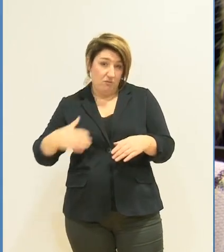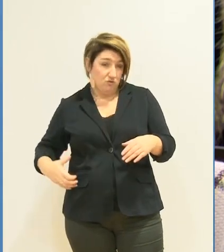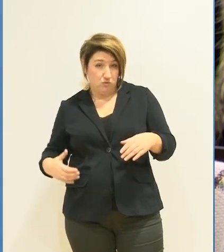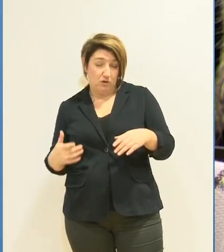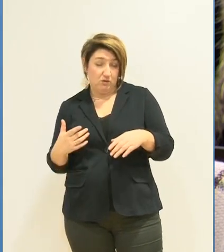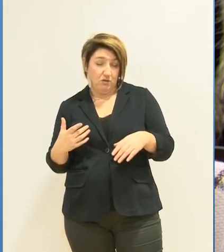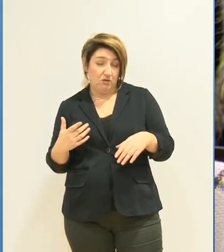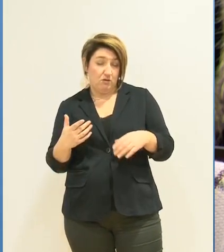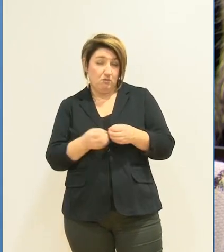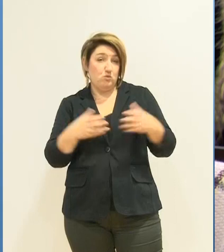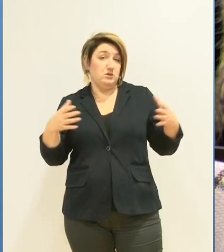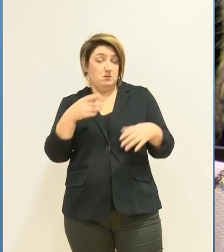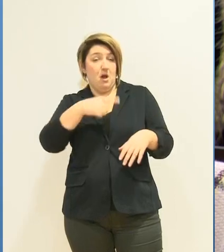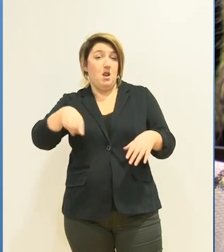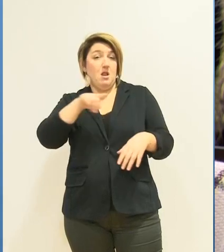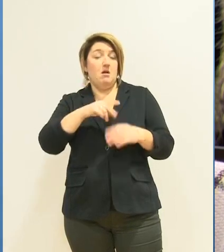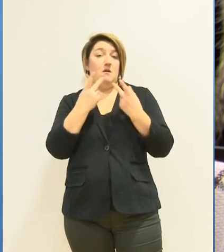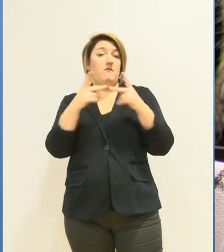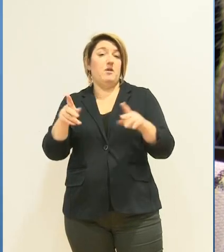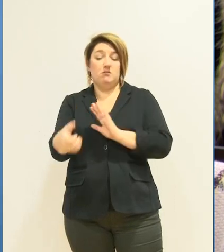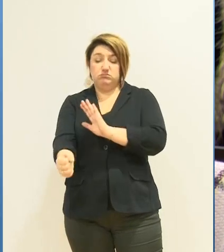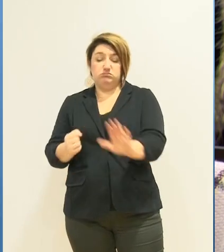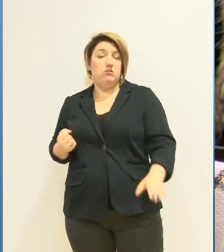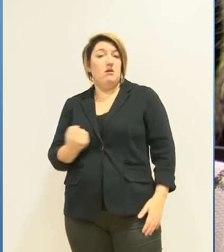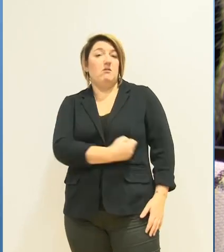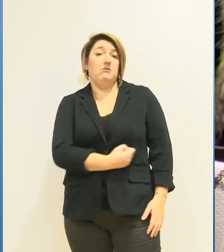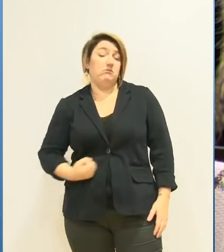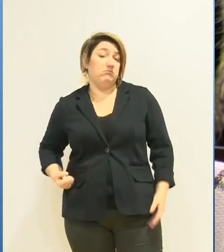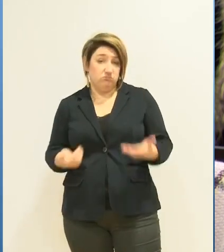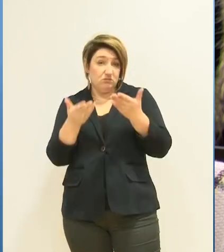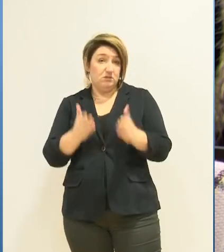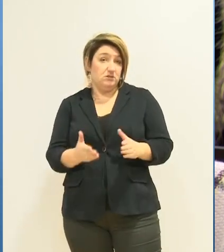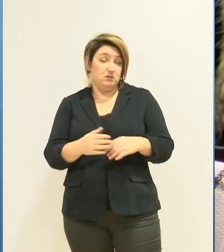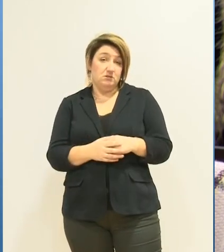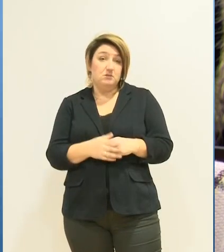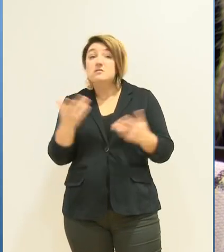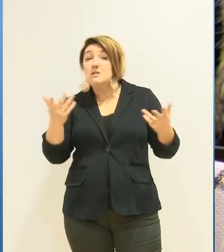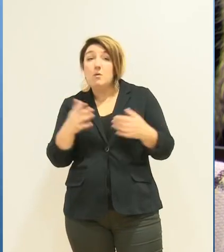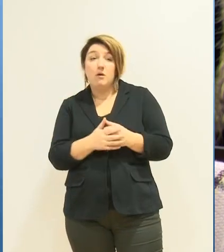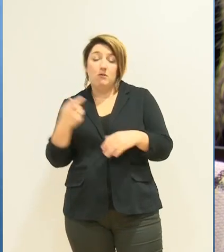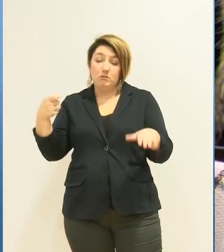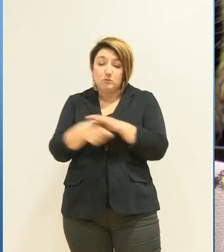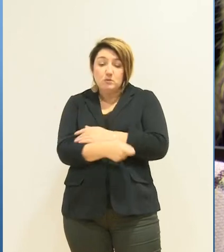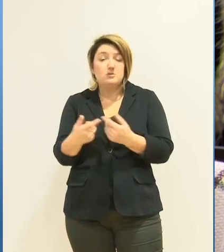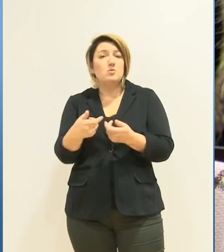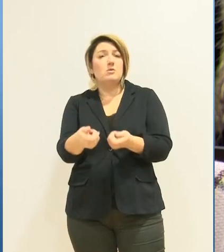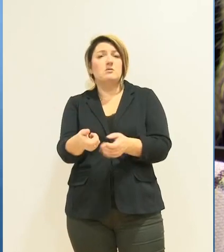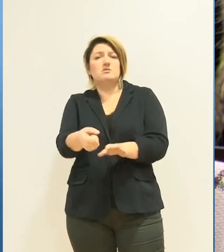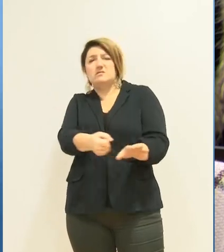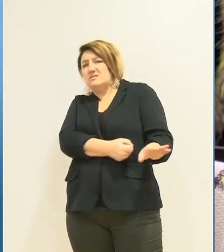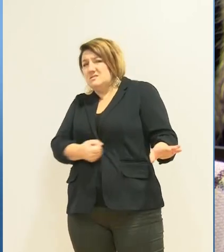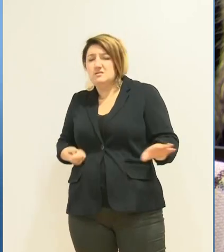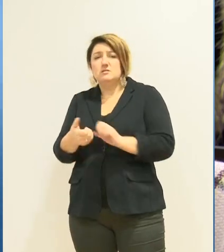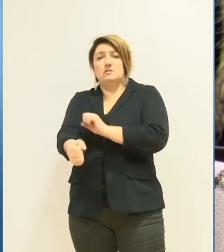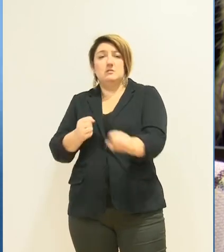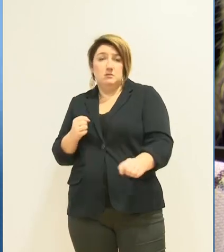ville cela constitue une solide ni trajectoire celle de la gestion de la réduction drastique des dotations dès lors il convient de résumer en